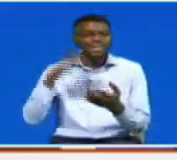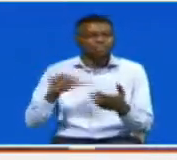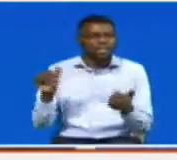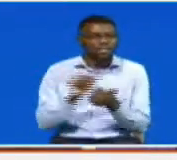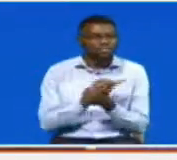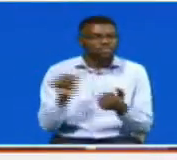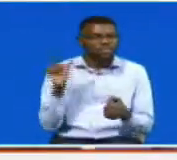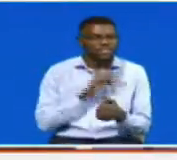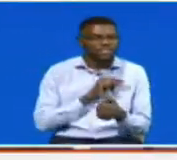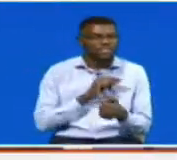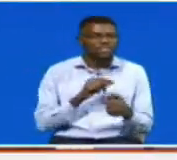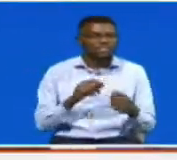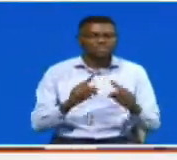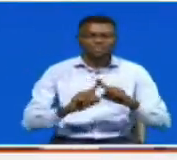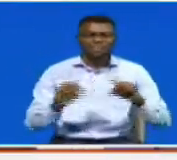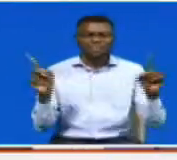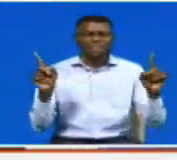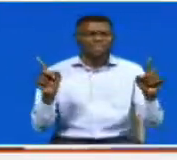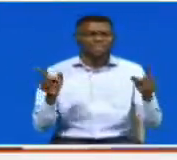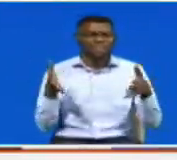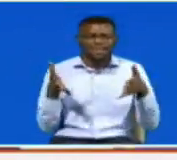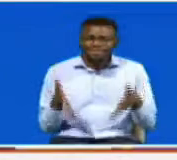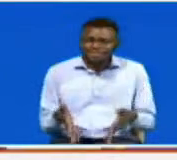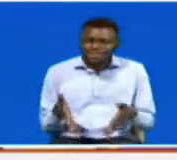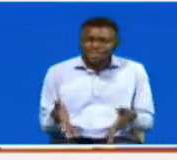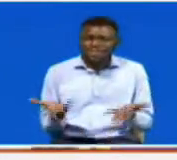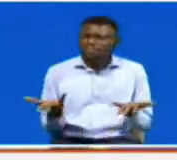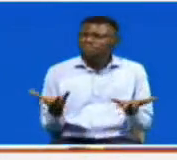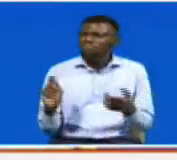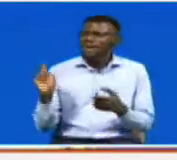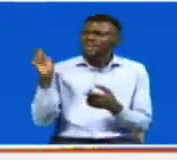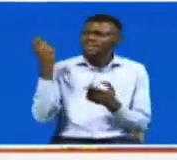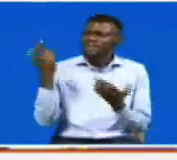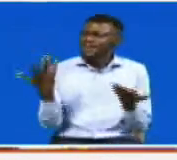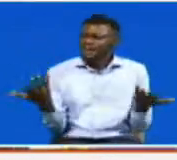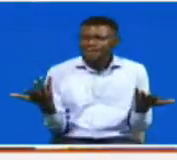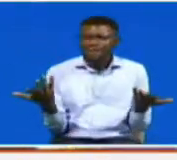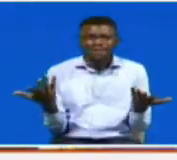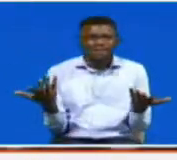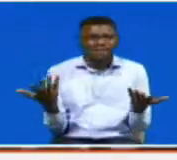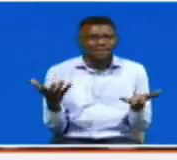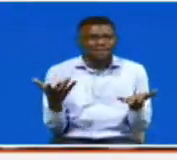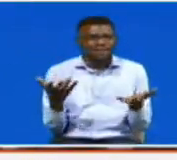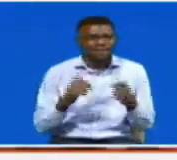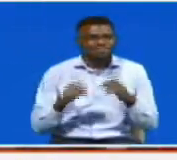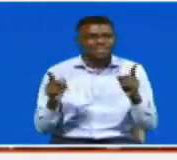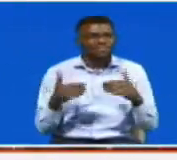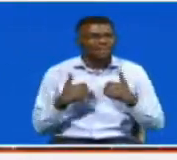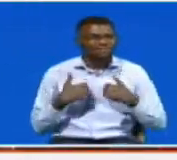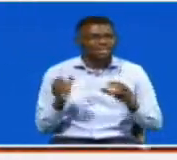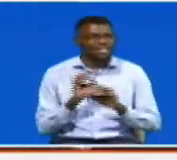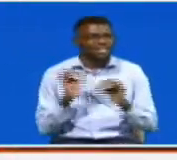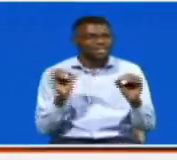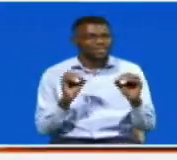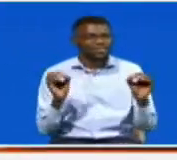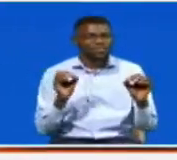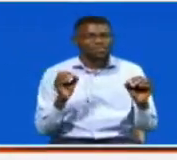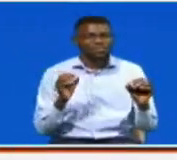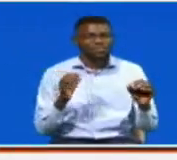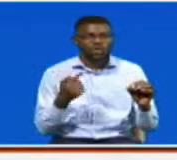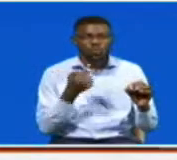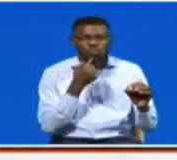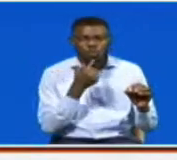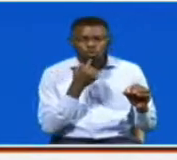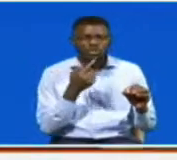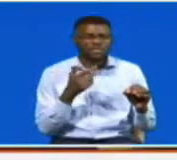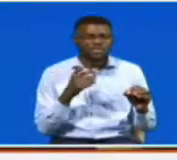Wakati tulipiga kura tulisemekana wacha tufike iweke watu ya Kenya. Ni nini ametumaliza? Si unaona baba pokoti wamecha